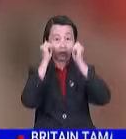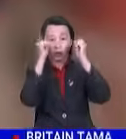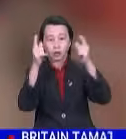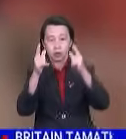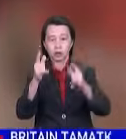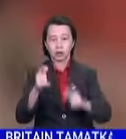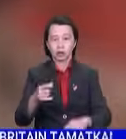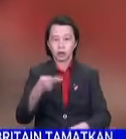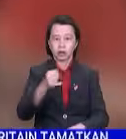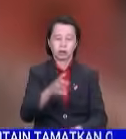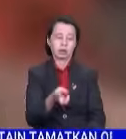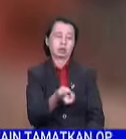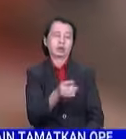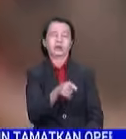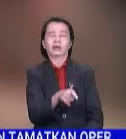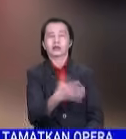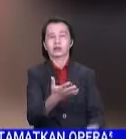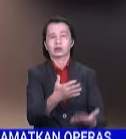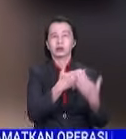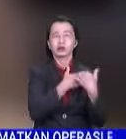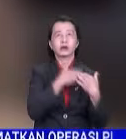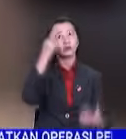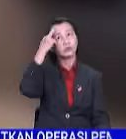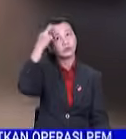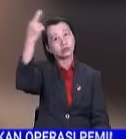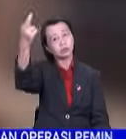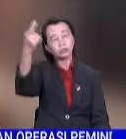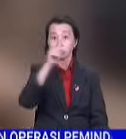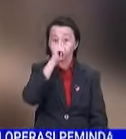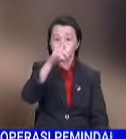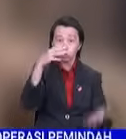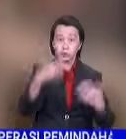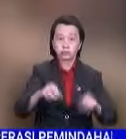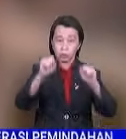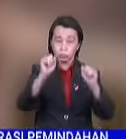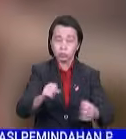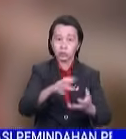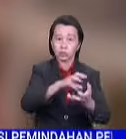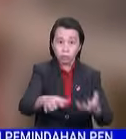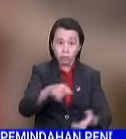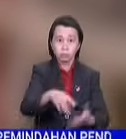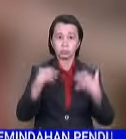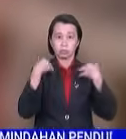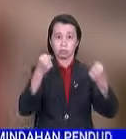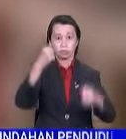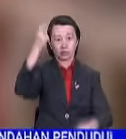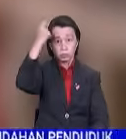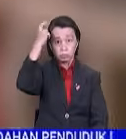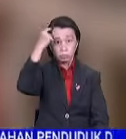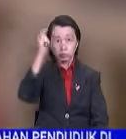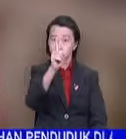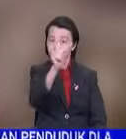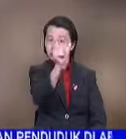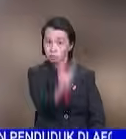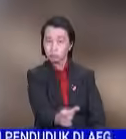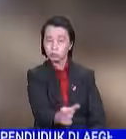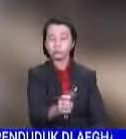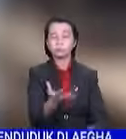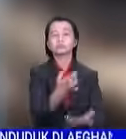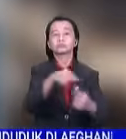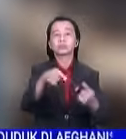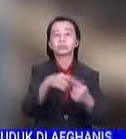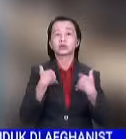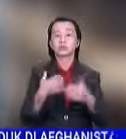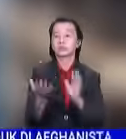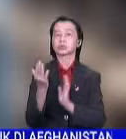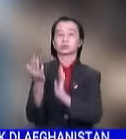hal yang dianggap kecil seperti menanggung rindu sebenarnya sudah mampu menjejakkan kesehatan mental seseorang apatah lagi